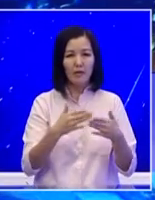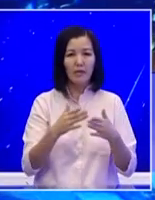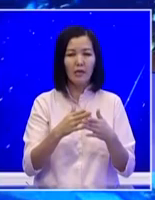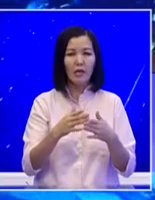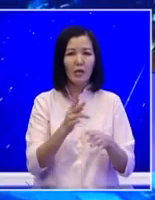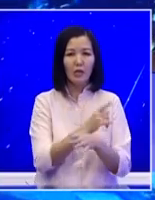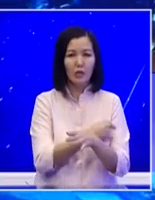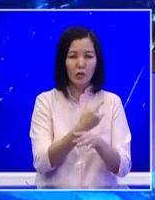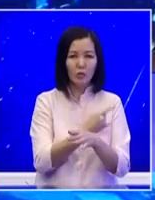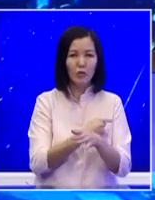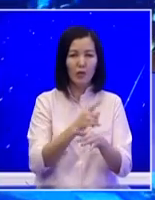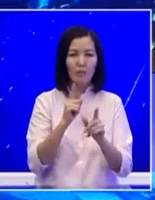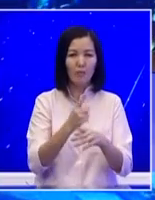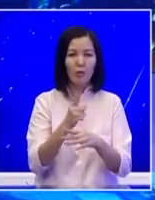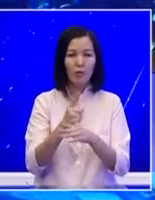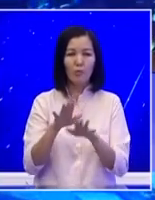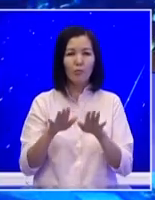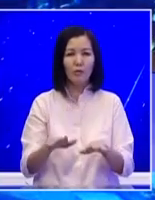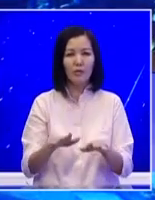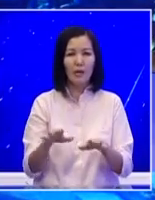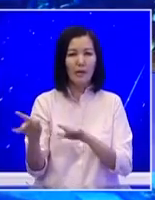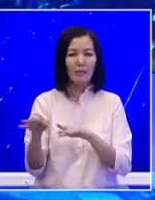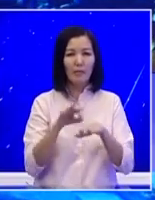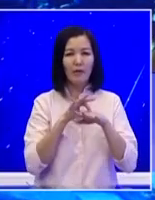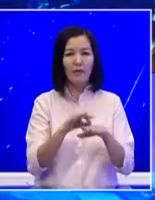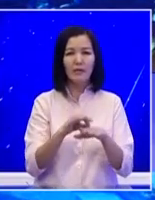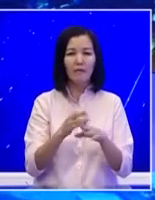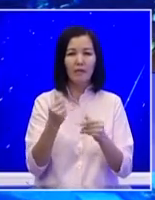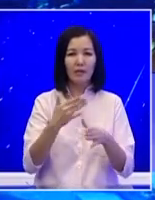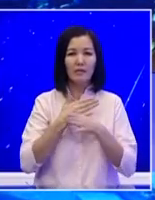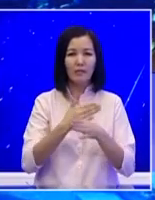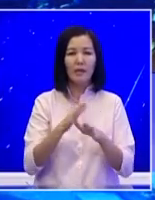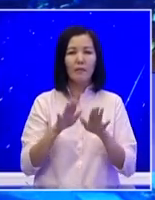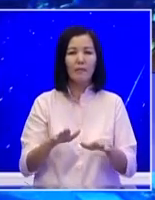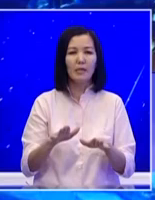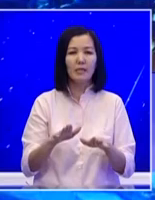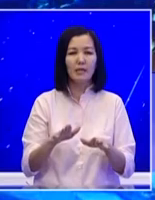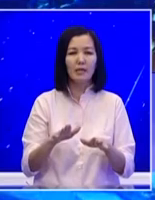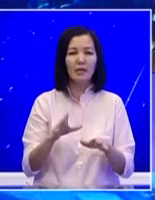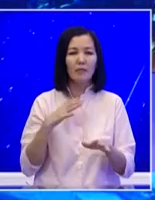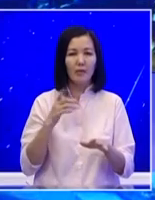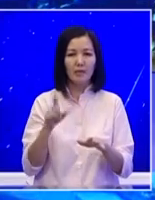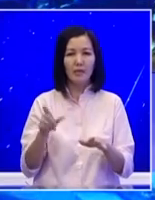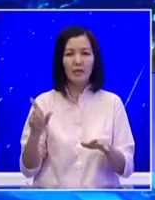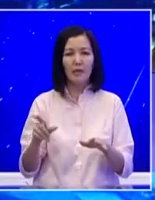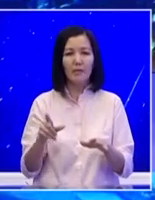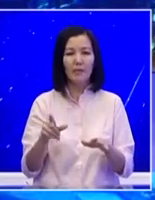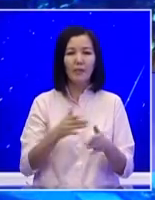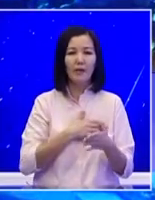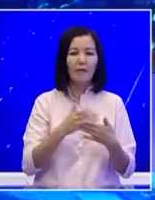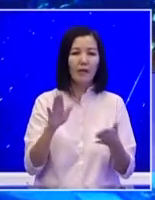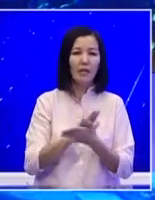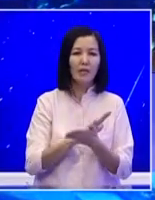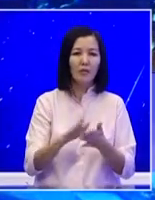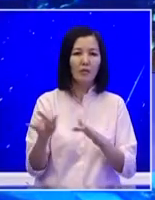постящих дежурных на блокпостах. Мероприятие проводилось при финансовой поддержке местных неравнодушных меценатов. По словам волонтеров,